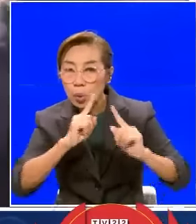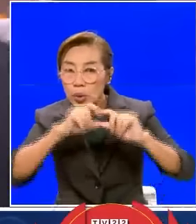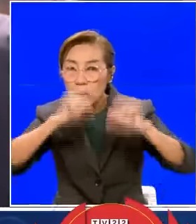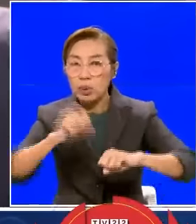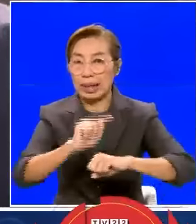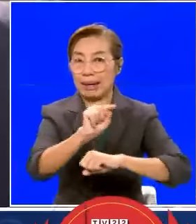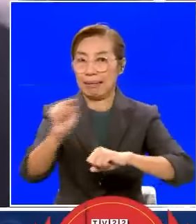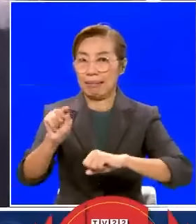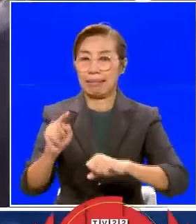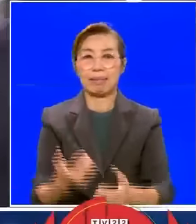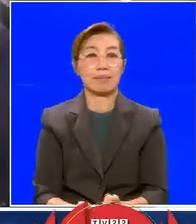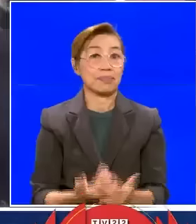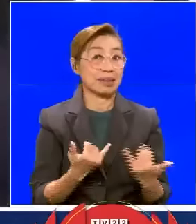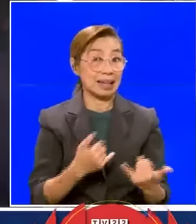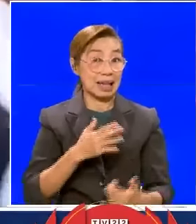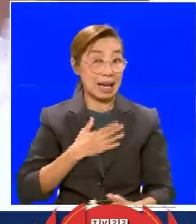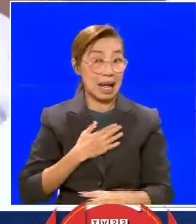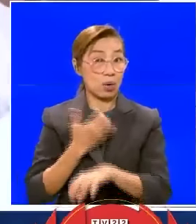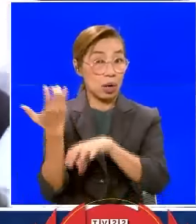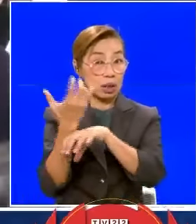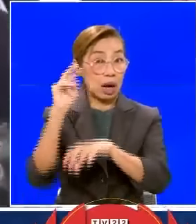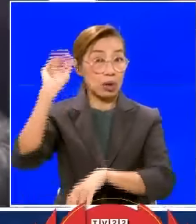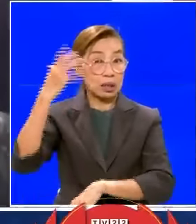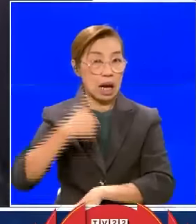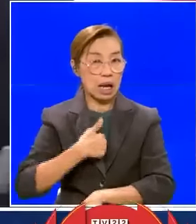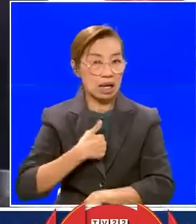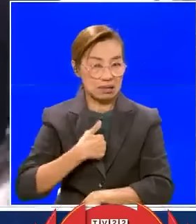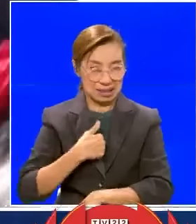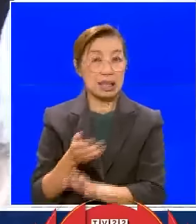ามแบบนี้ จะบอกว่าขนาดเนชั่นทีวีทีมข่าวเรายังพอรู้